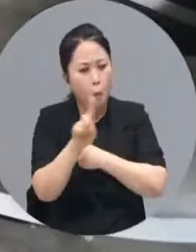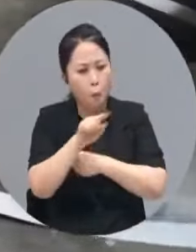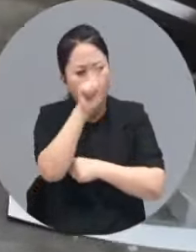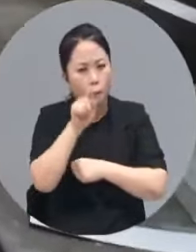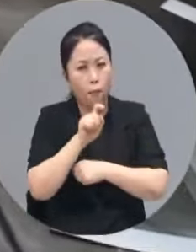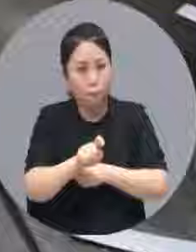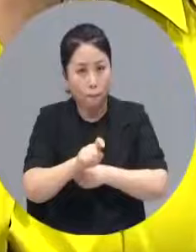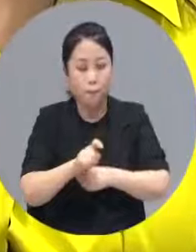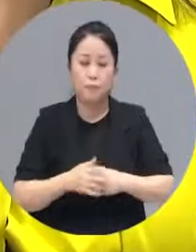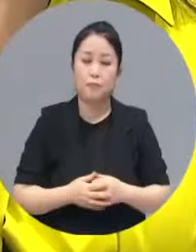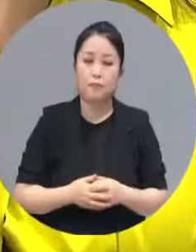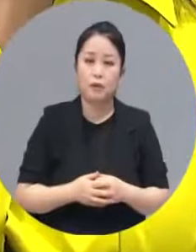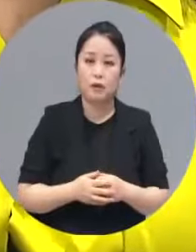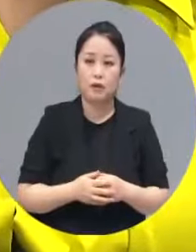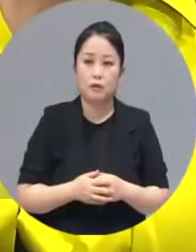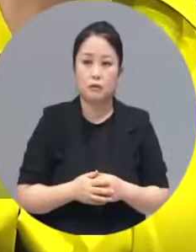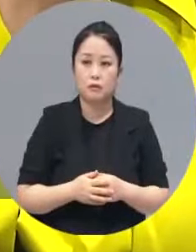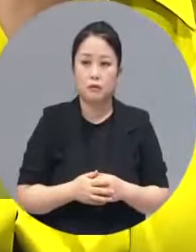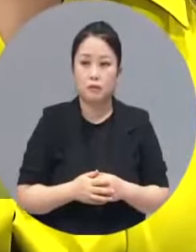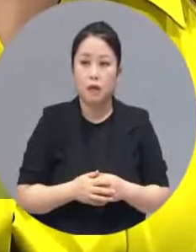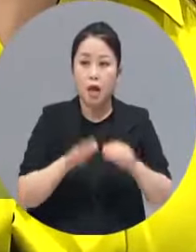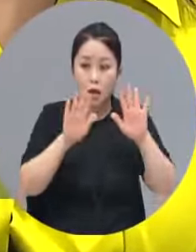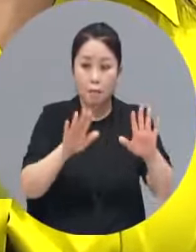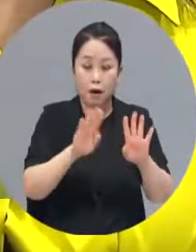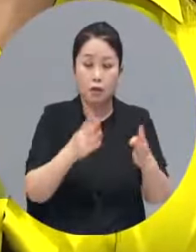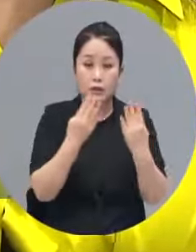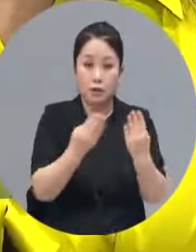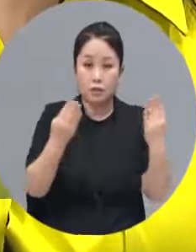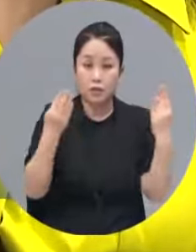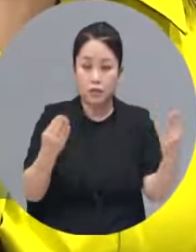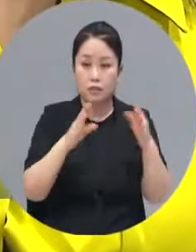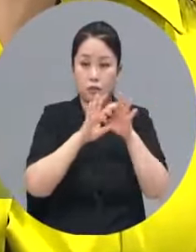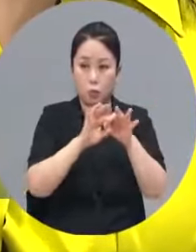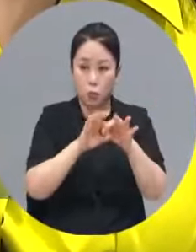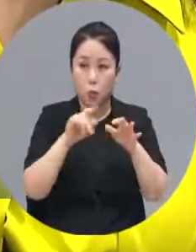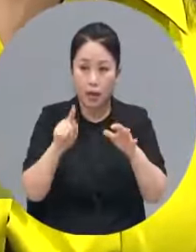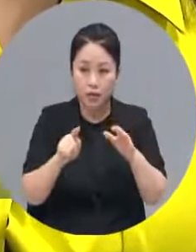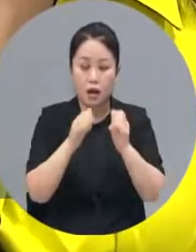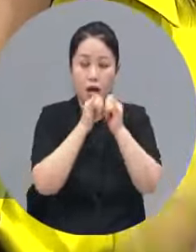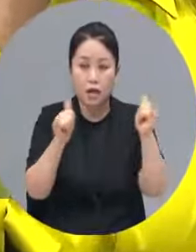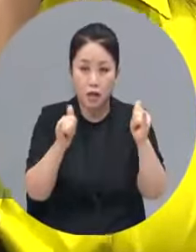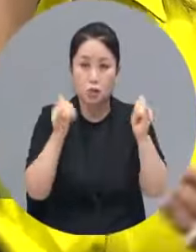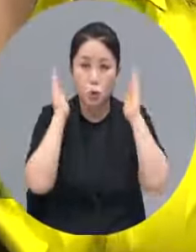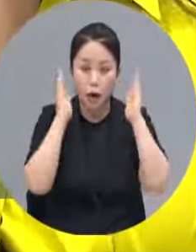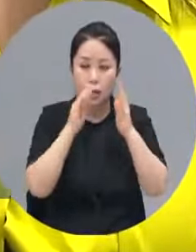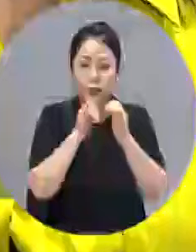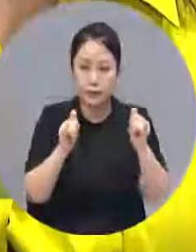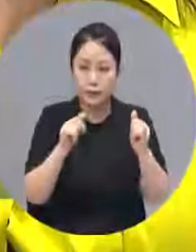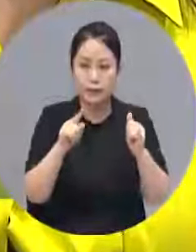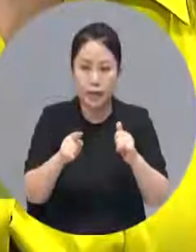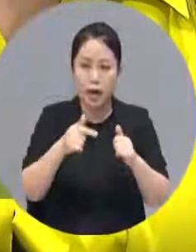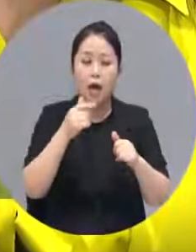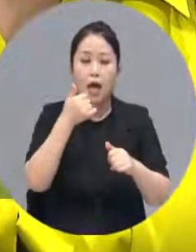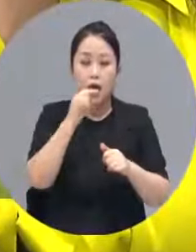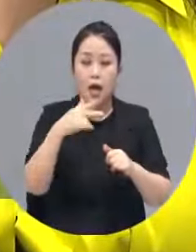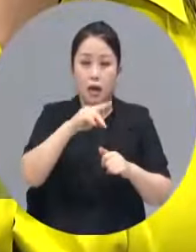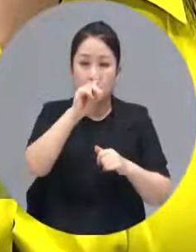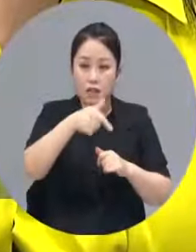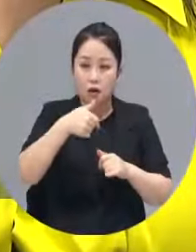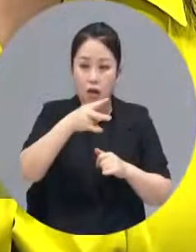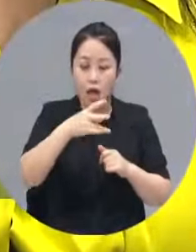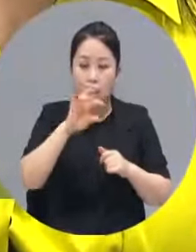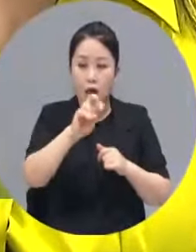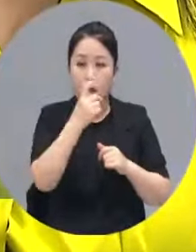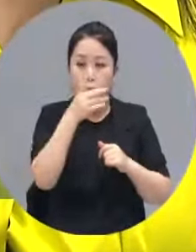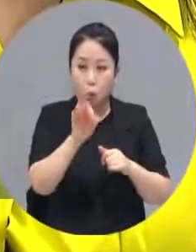있을까? Ideas of power and enlightenment in relation to concepts and themes relevant to Busan and how that